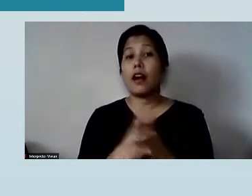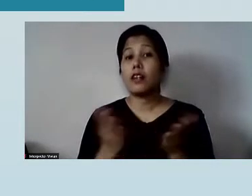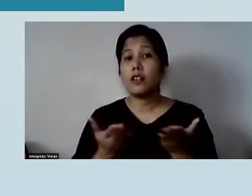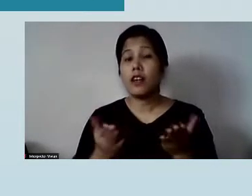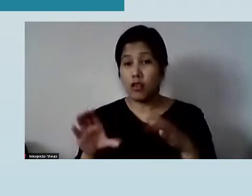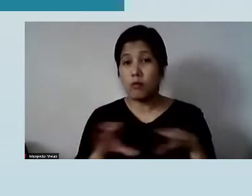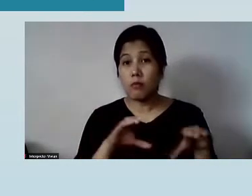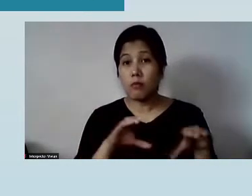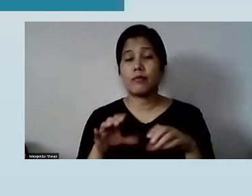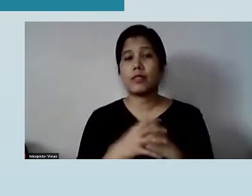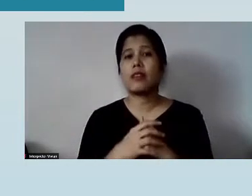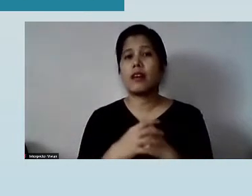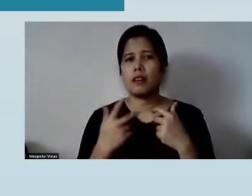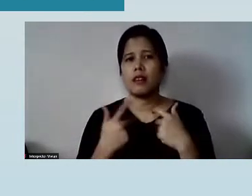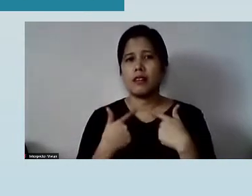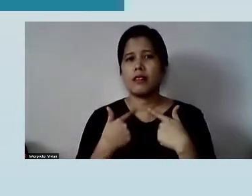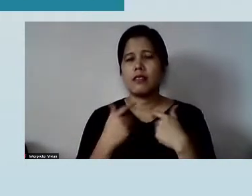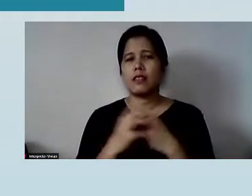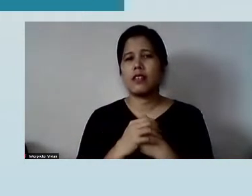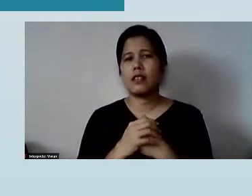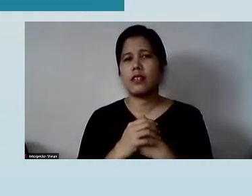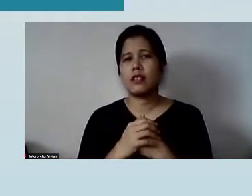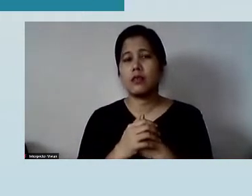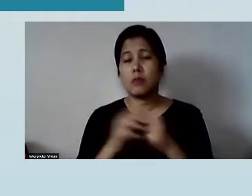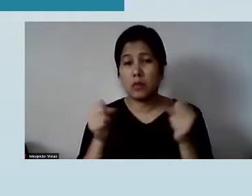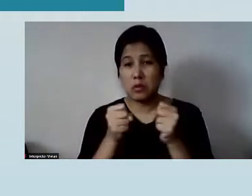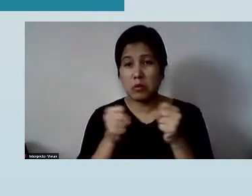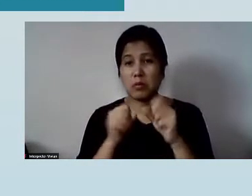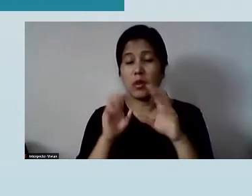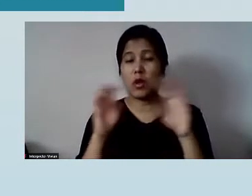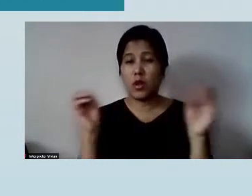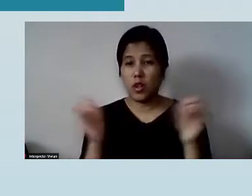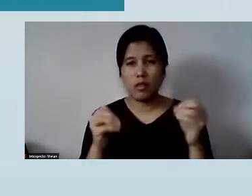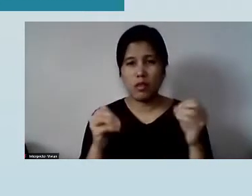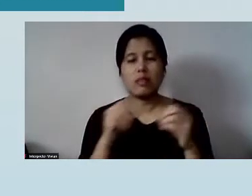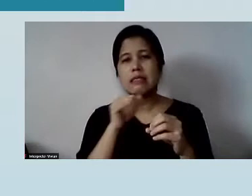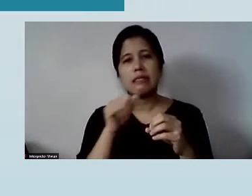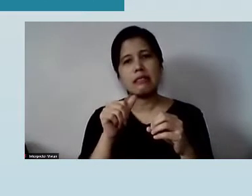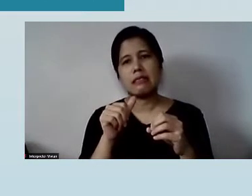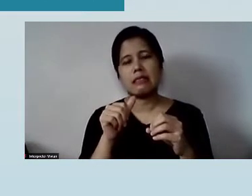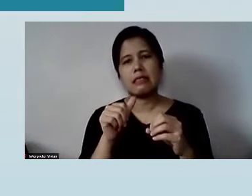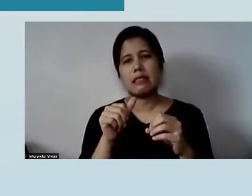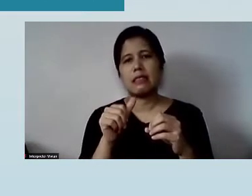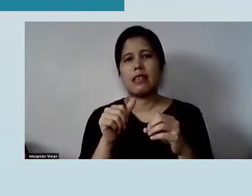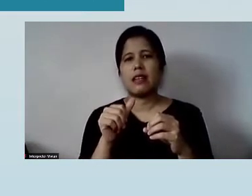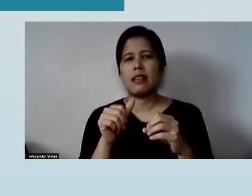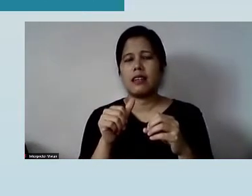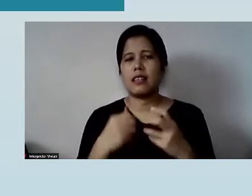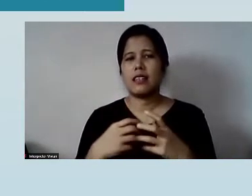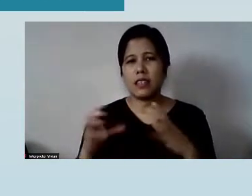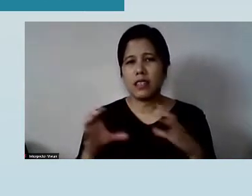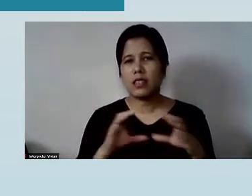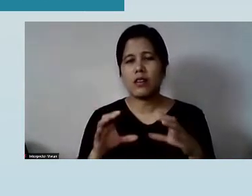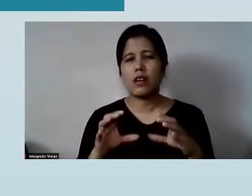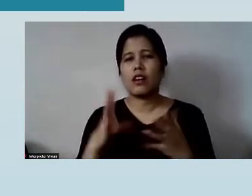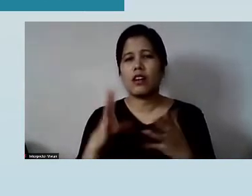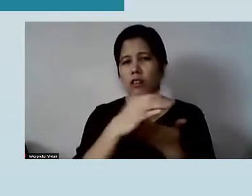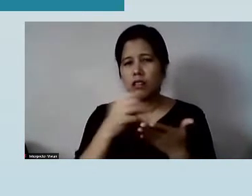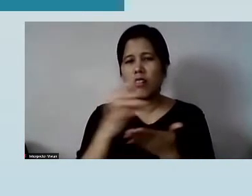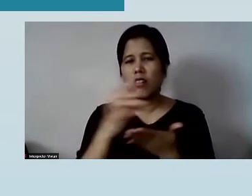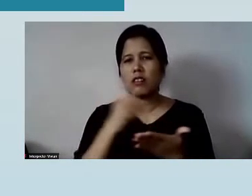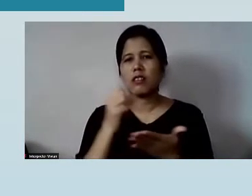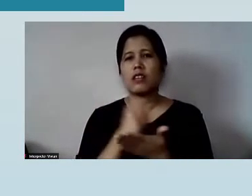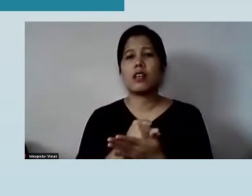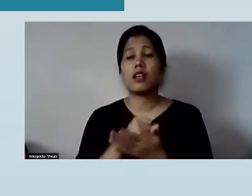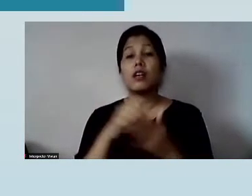yung nakikinabang ng grant. Whereas yung mga maliliit na hindi nakaka-comply, sorry ka na lang, kukolektahan ka talaga ng levy kasi ang